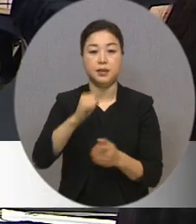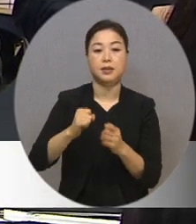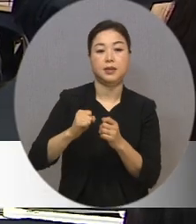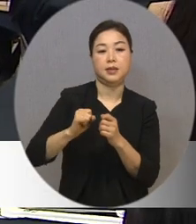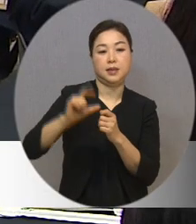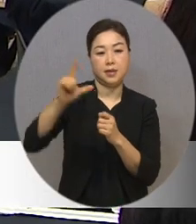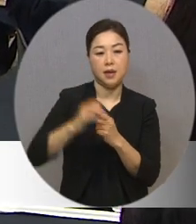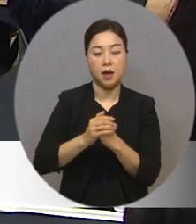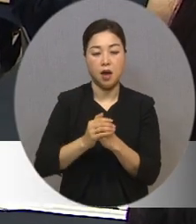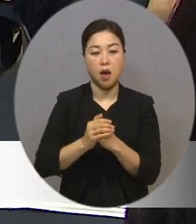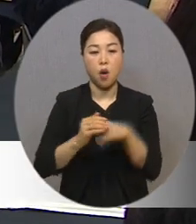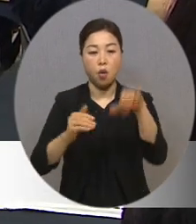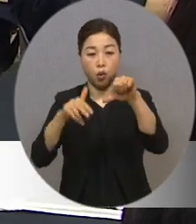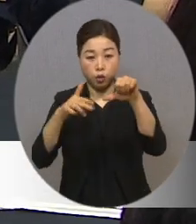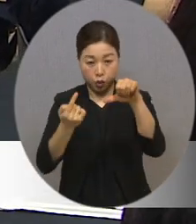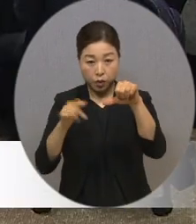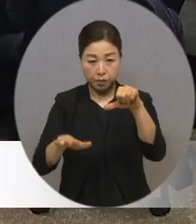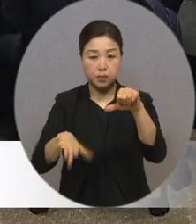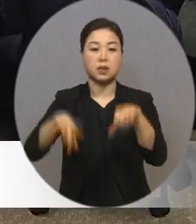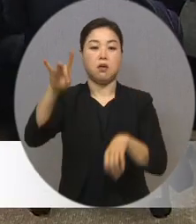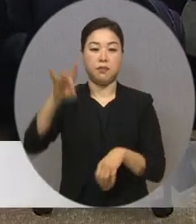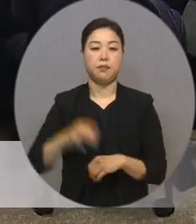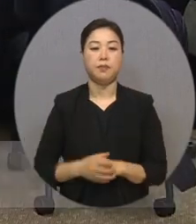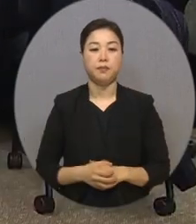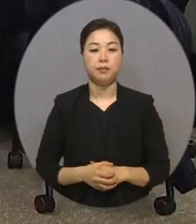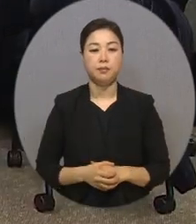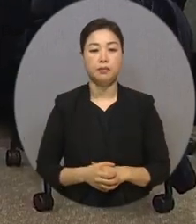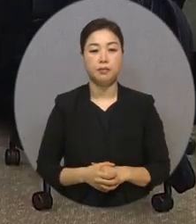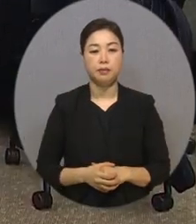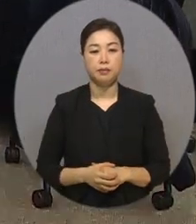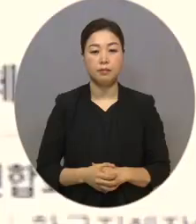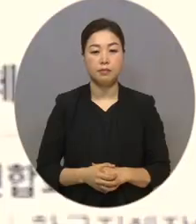최초로 5조 원을 넘겼다고 강조하기도 했습니다.